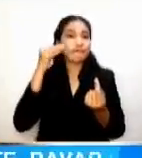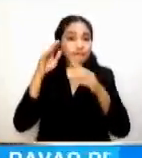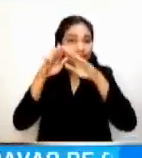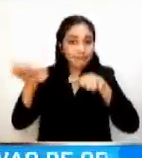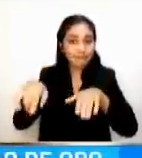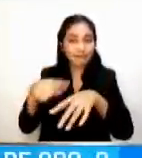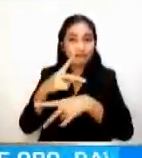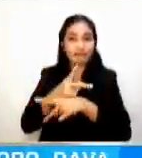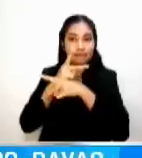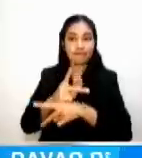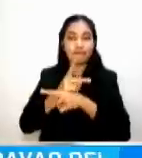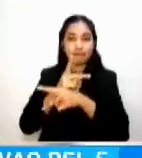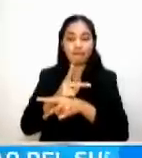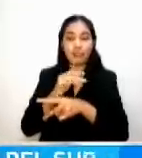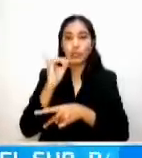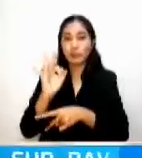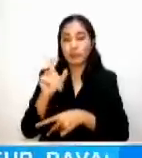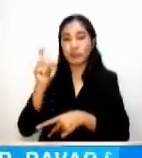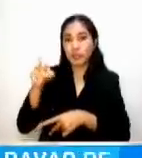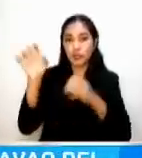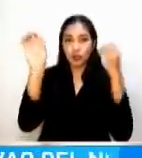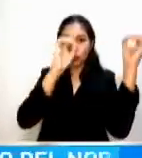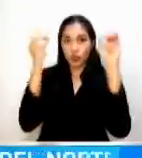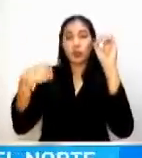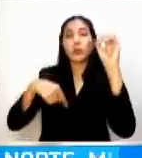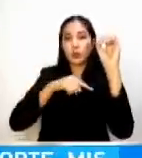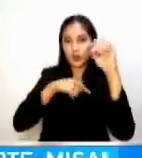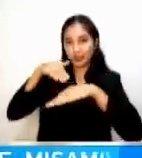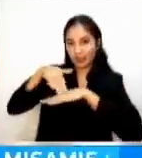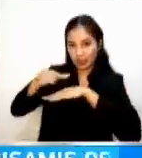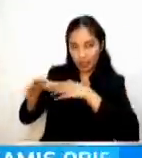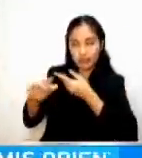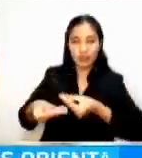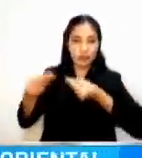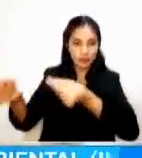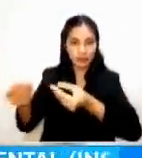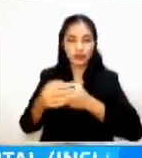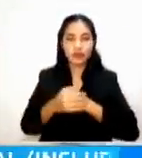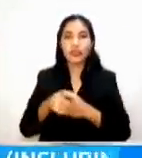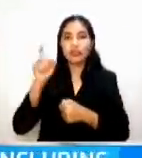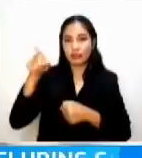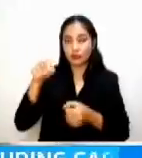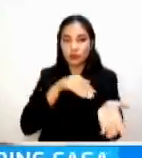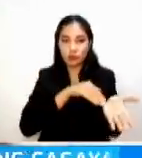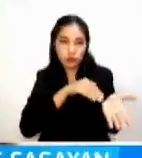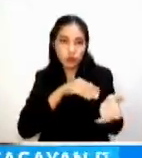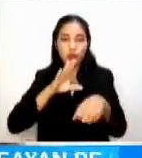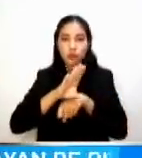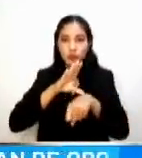kailangan nila ng oxygen, we will provide oxygen. Kailangan nila ng doctor, teleconsult. Doctor will be